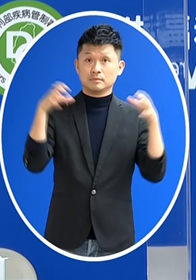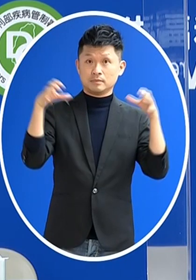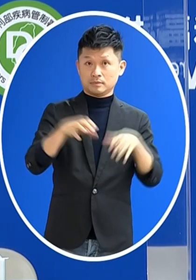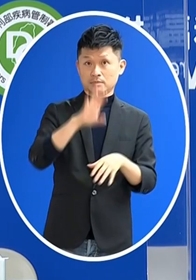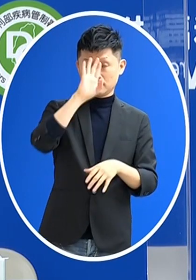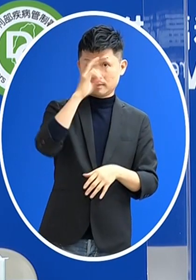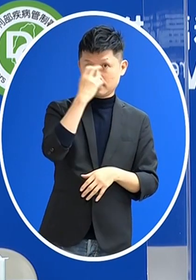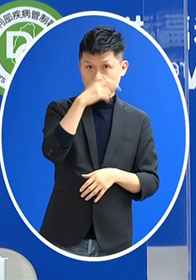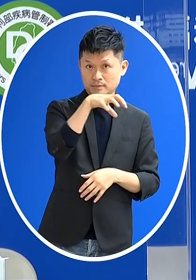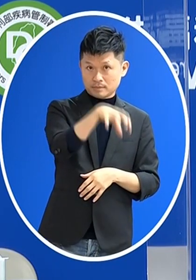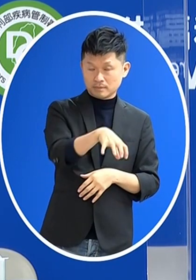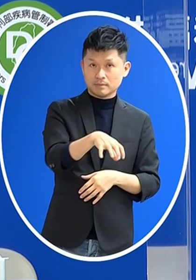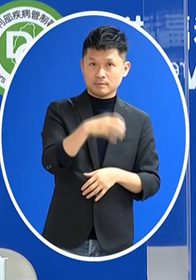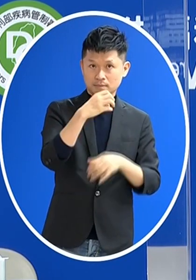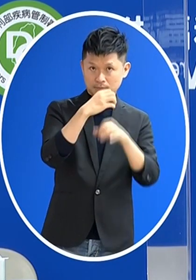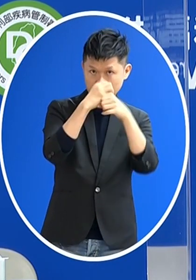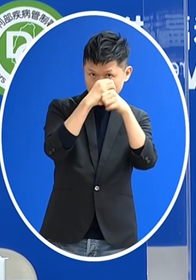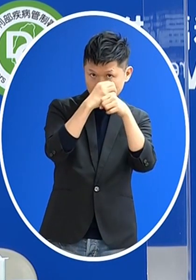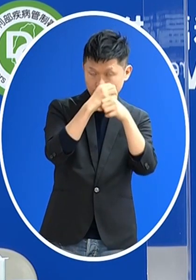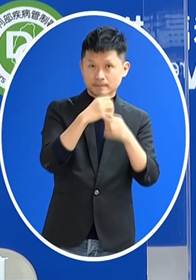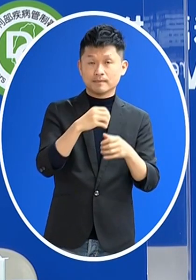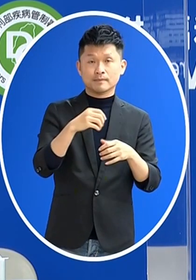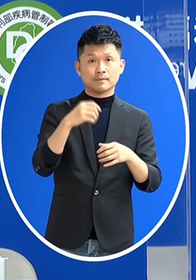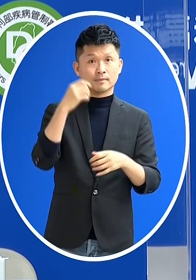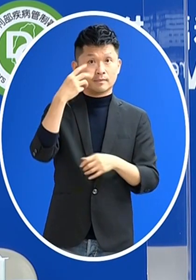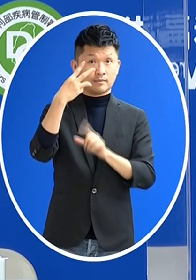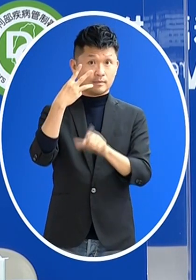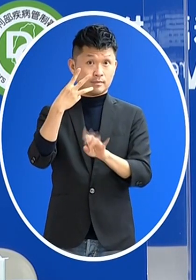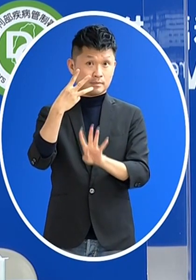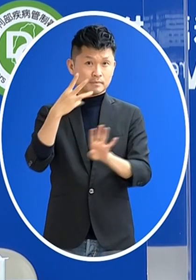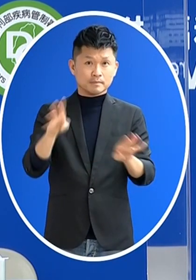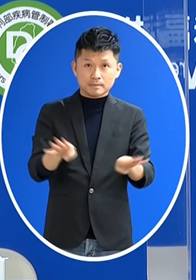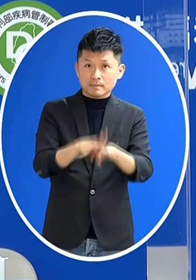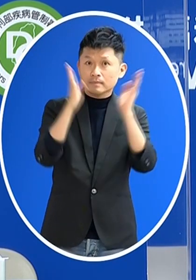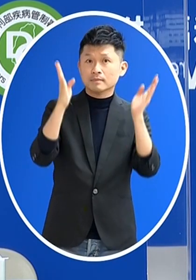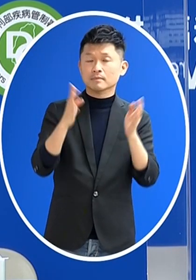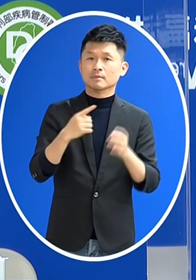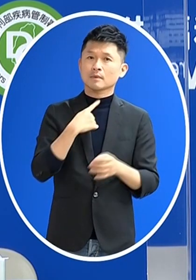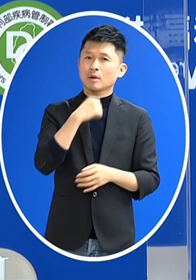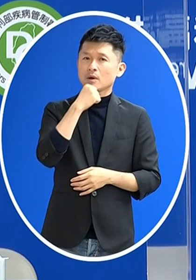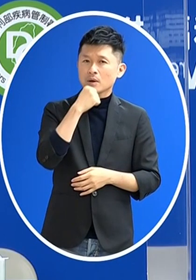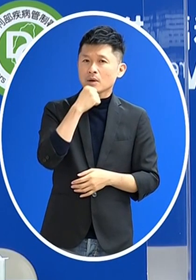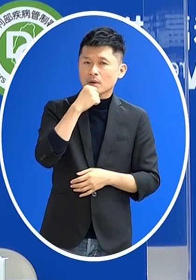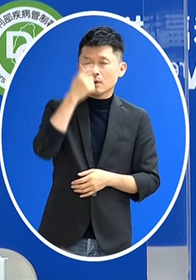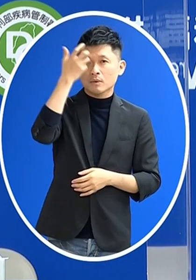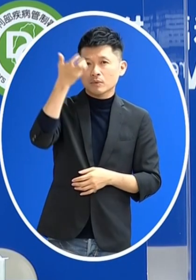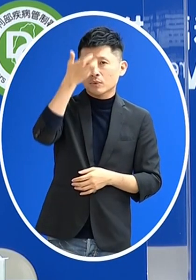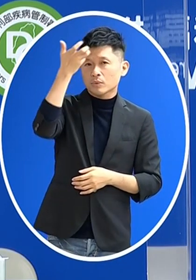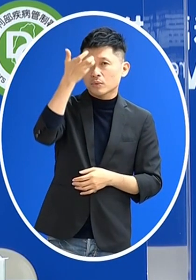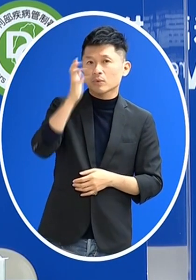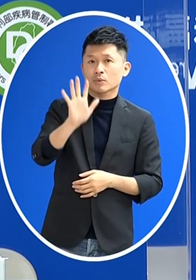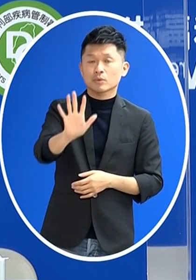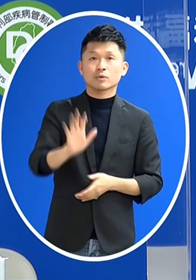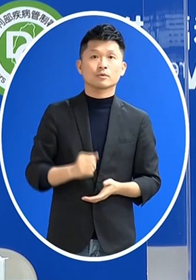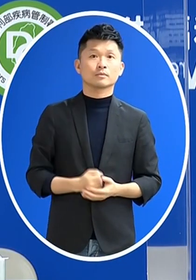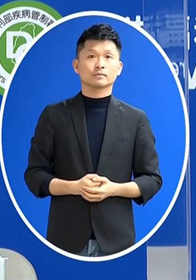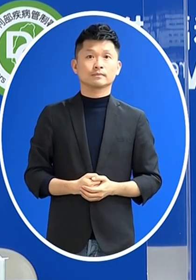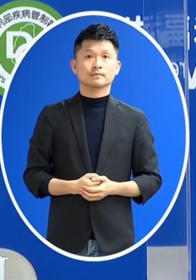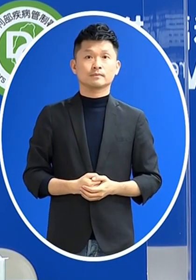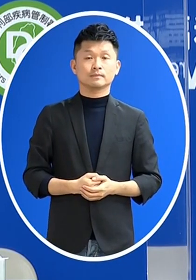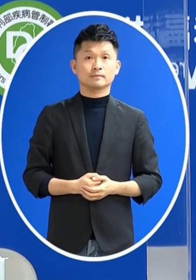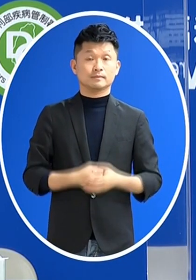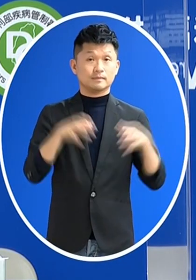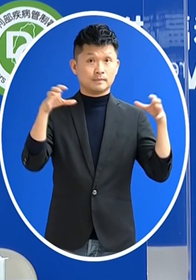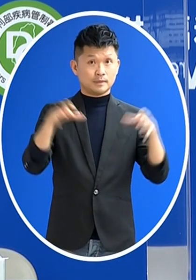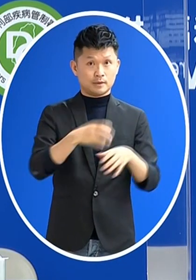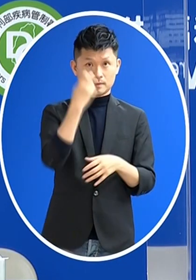集中检疫，那3月4日起陆续出现轻微的咳嗽发烧的症状，那由集中